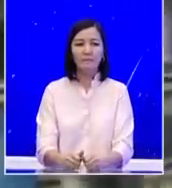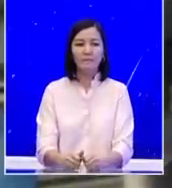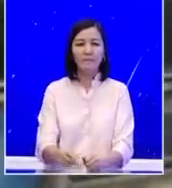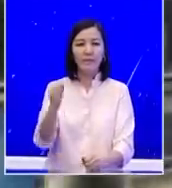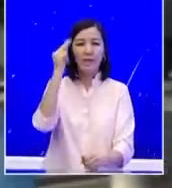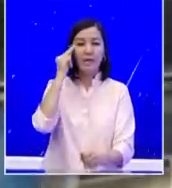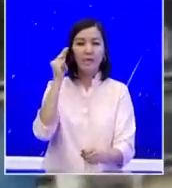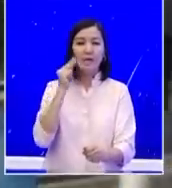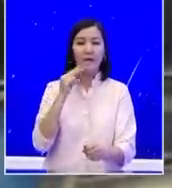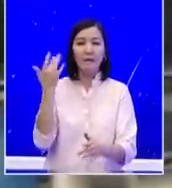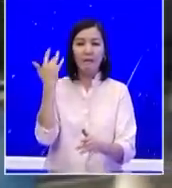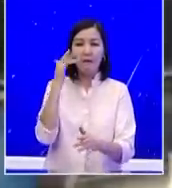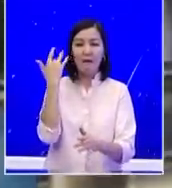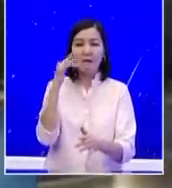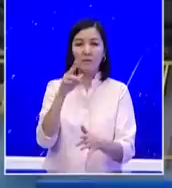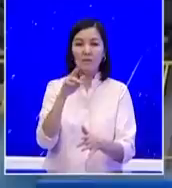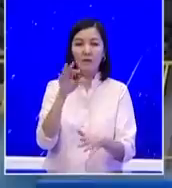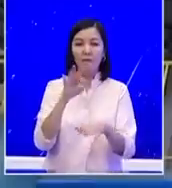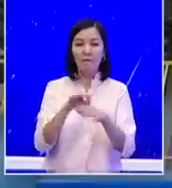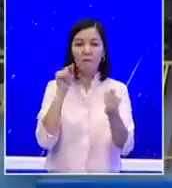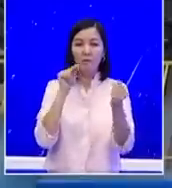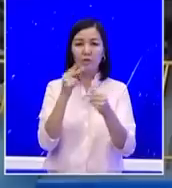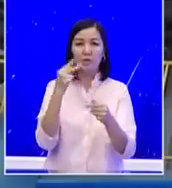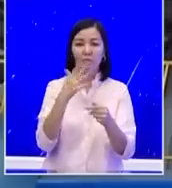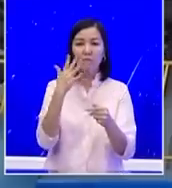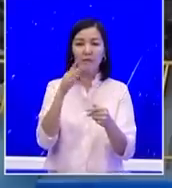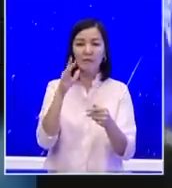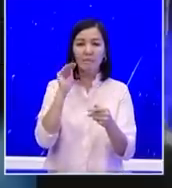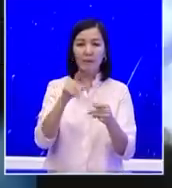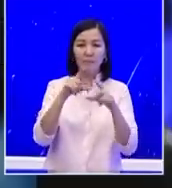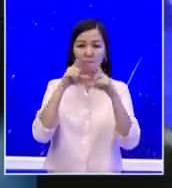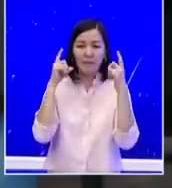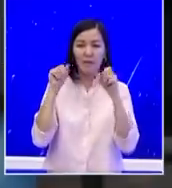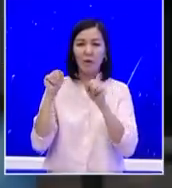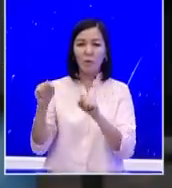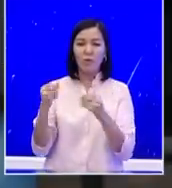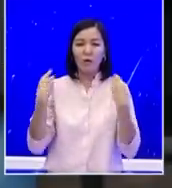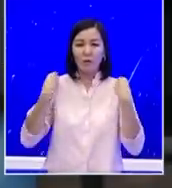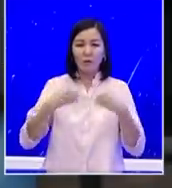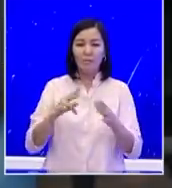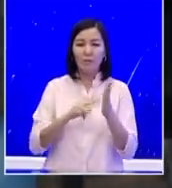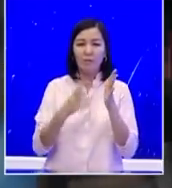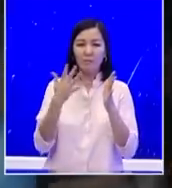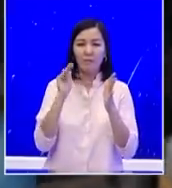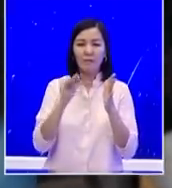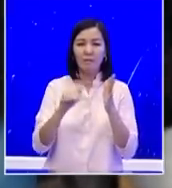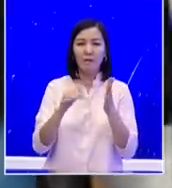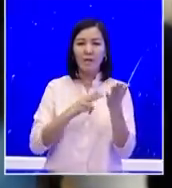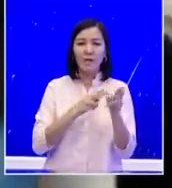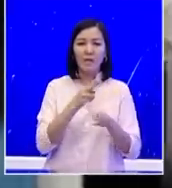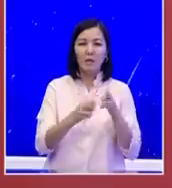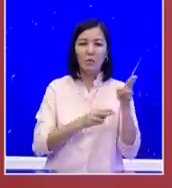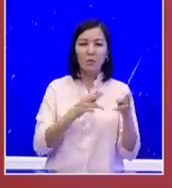Қытай билігі ақшыға коронавируспен күресу үшін 25 мың маска, 2 мың қорғаныш киімі мен 75 мың хирургиялық